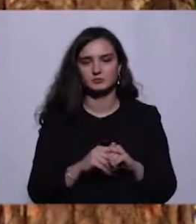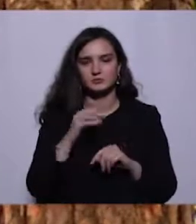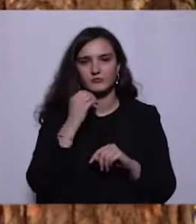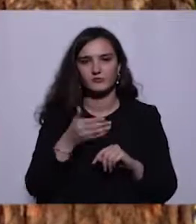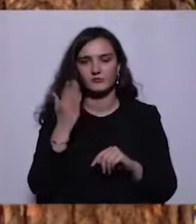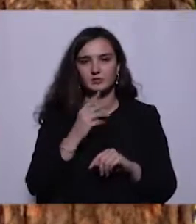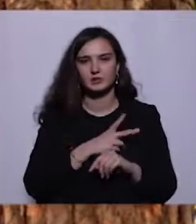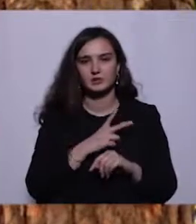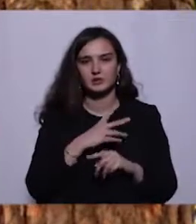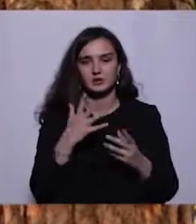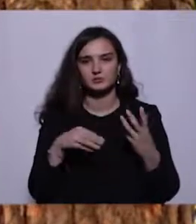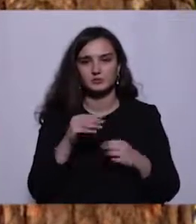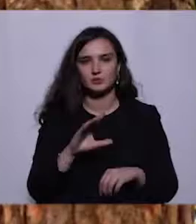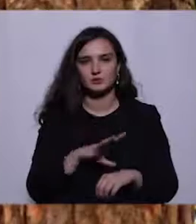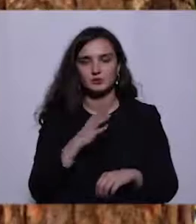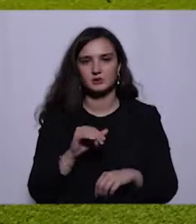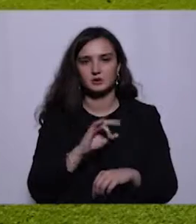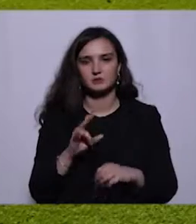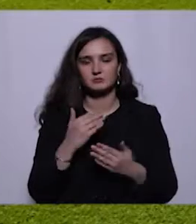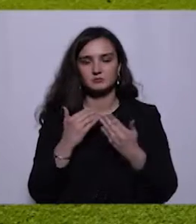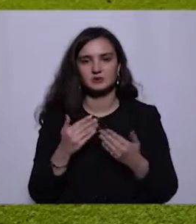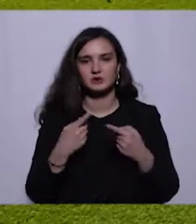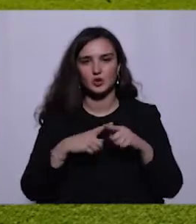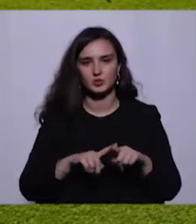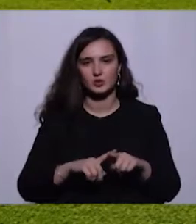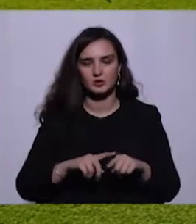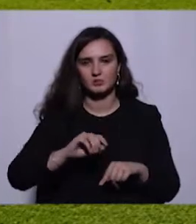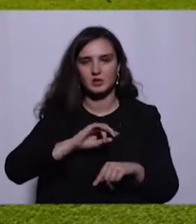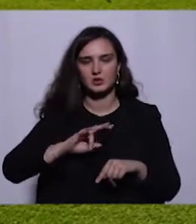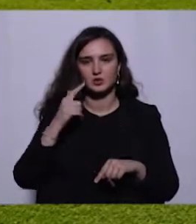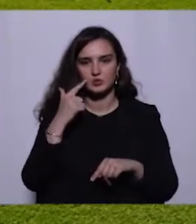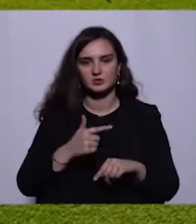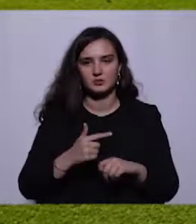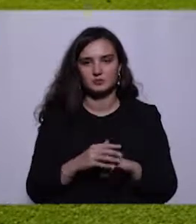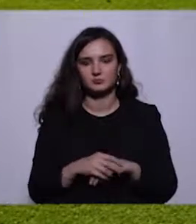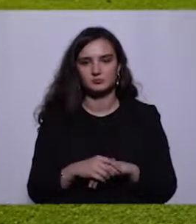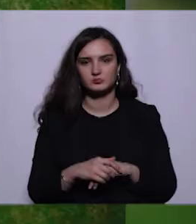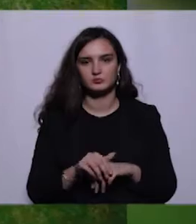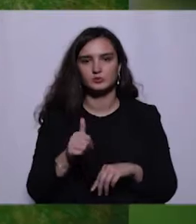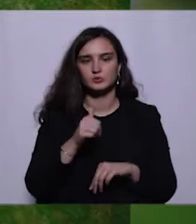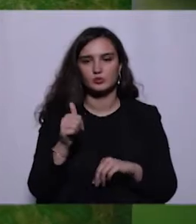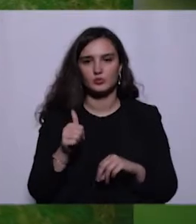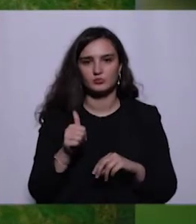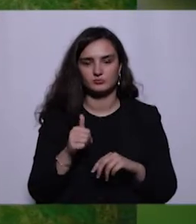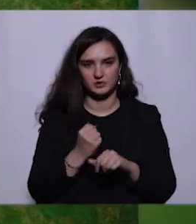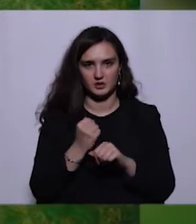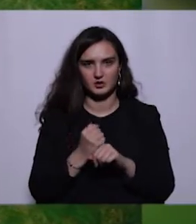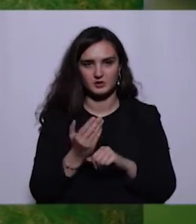ძველ ბრიტანელებს ჰქონდათ ან საამისო ტექნოლოგიები, ან ცოდნა, როგორ